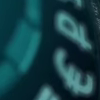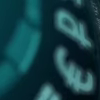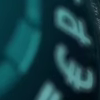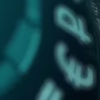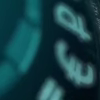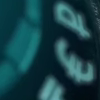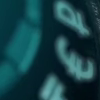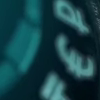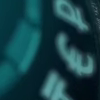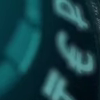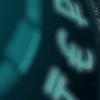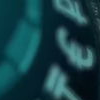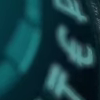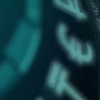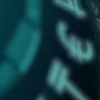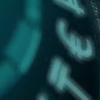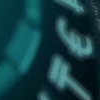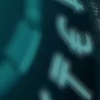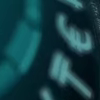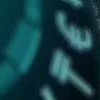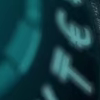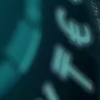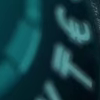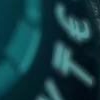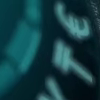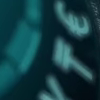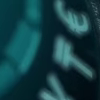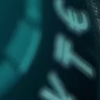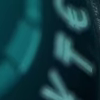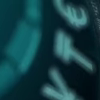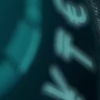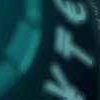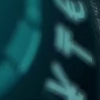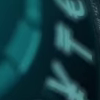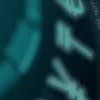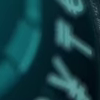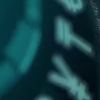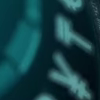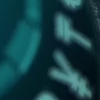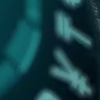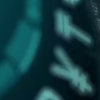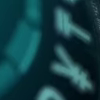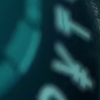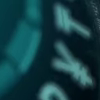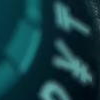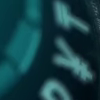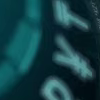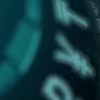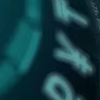Ресей рублі 6 теңге 9 тиын. Қытай юаны 55 теңге.